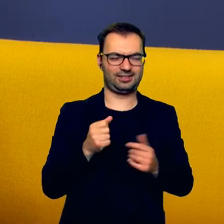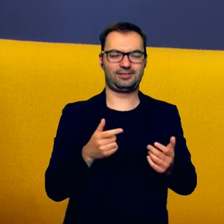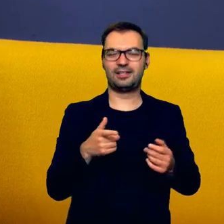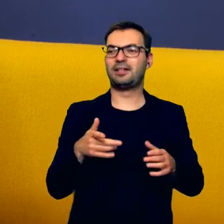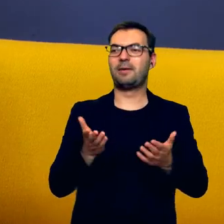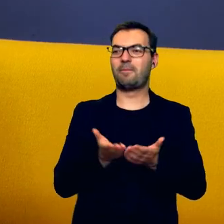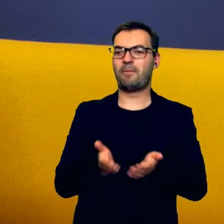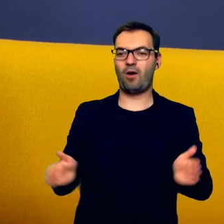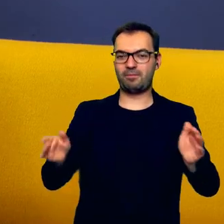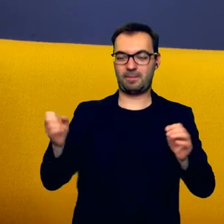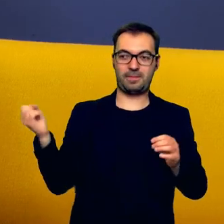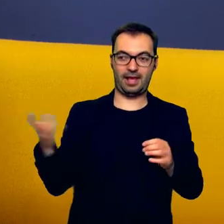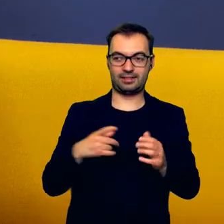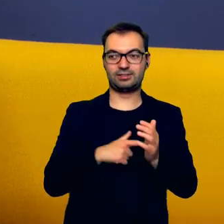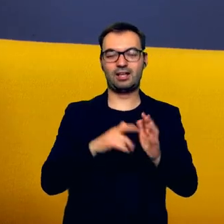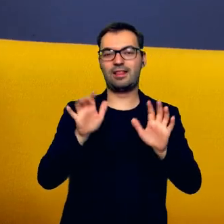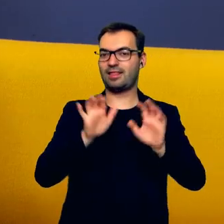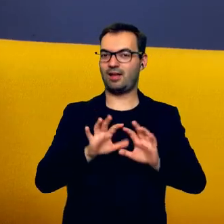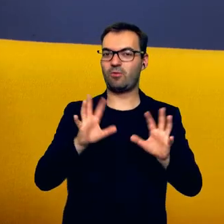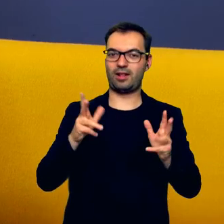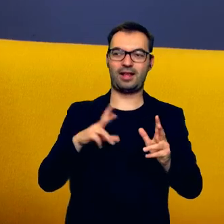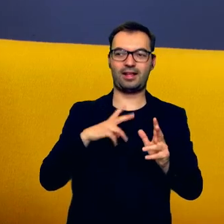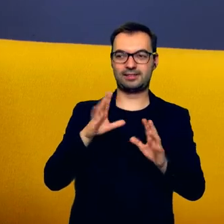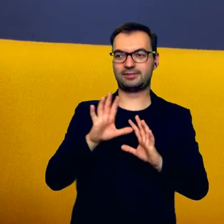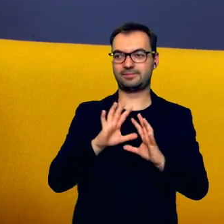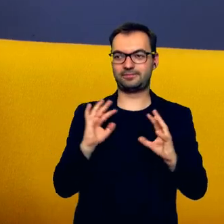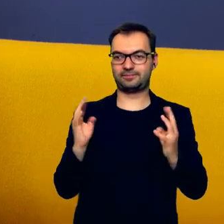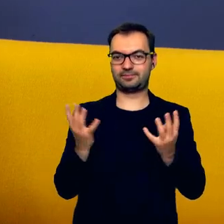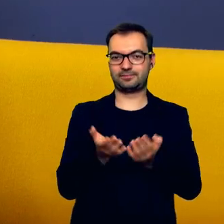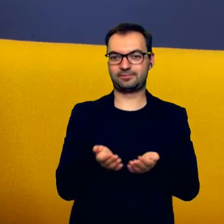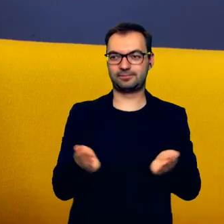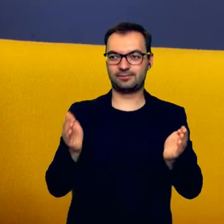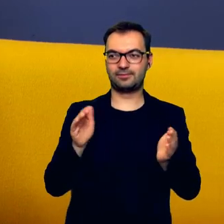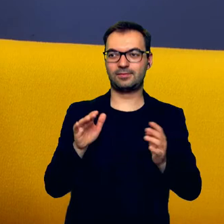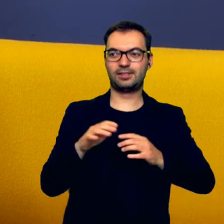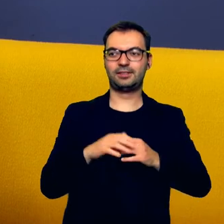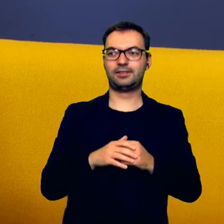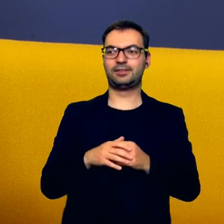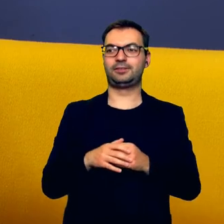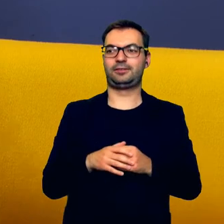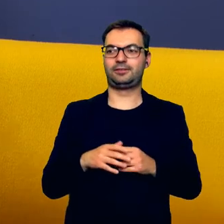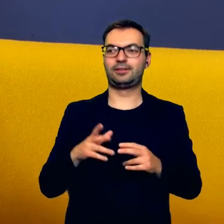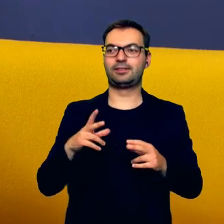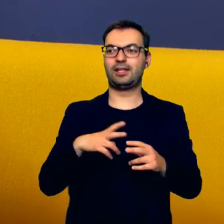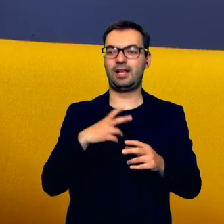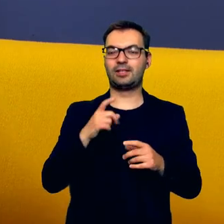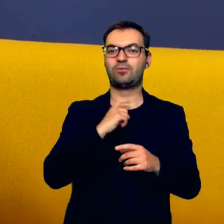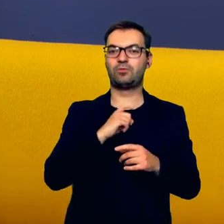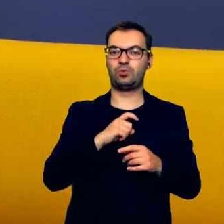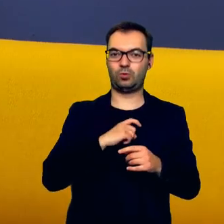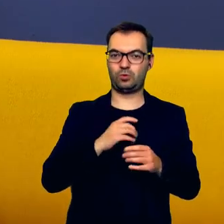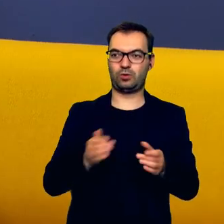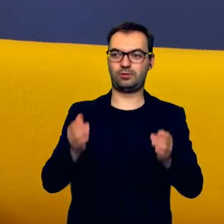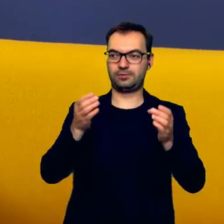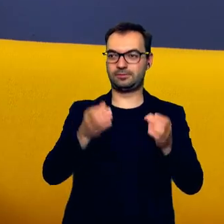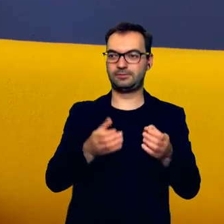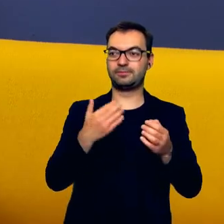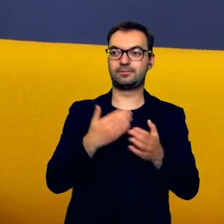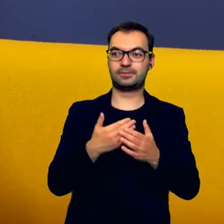pojemnik na piasek, bardzo często ozdobny, piękny, który jest ozdobą eleganckiego biurka.